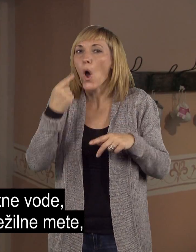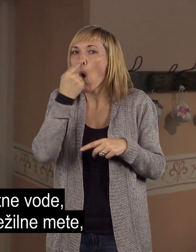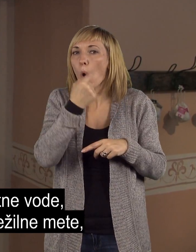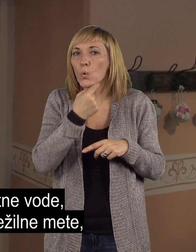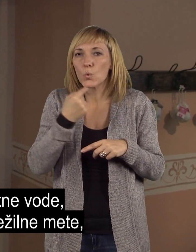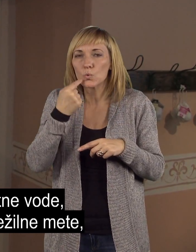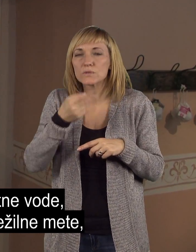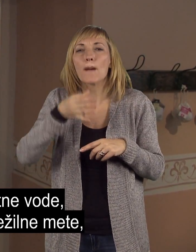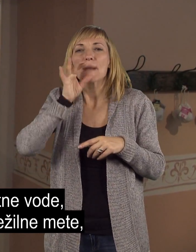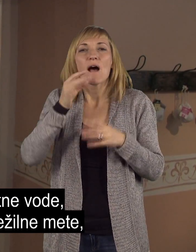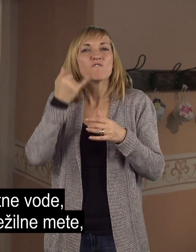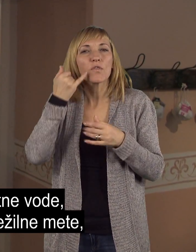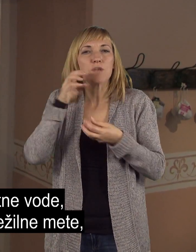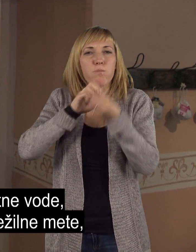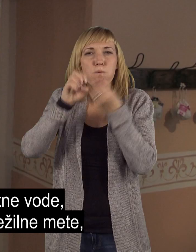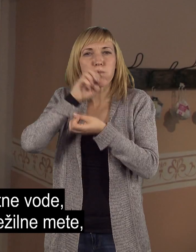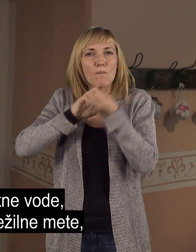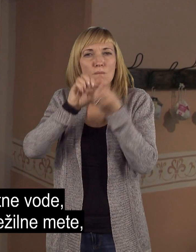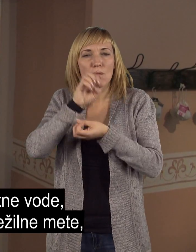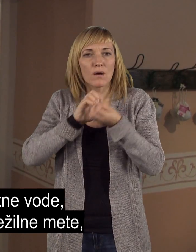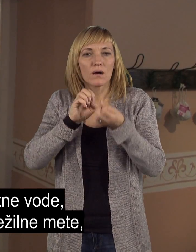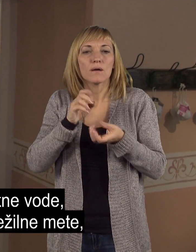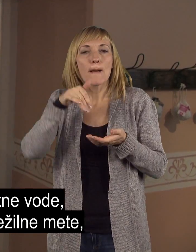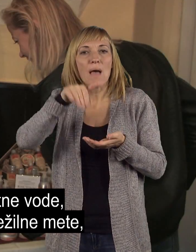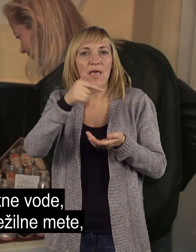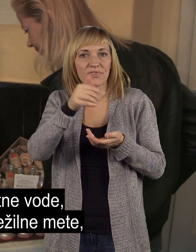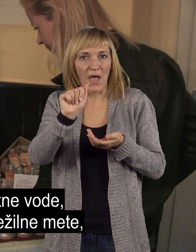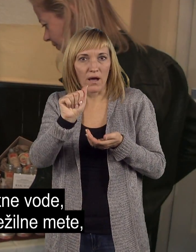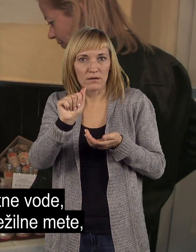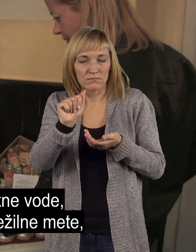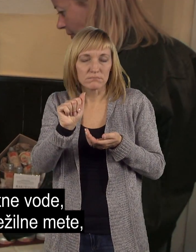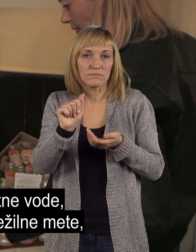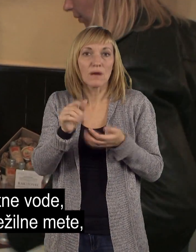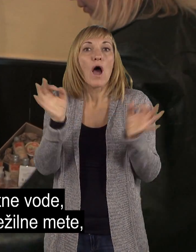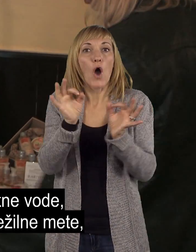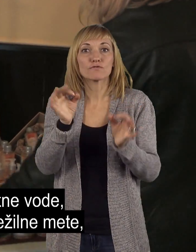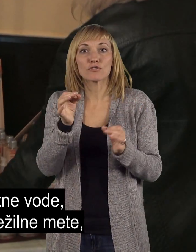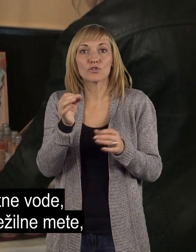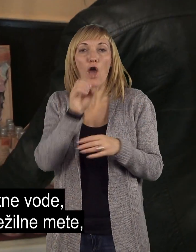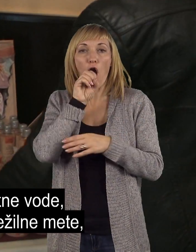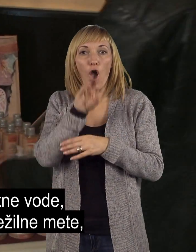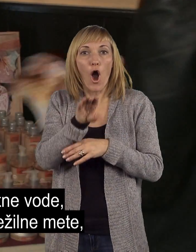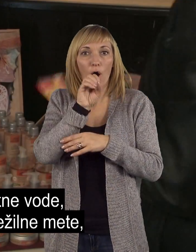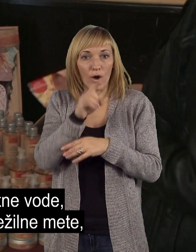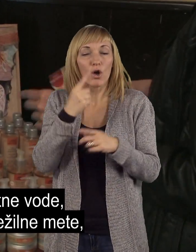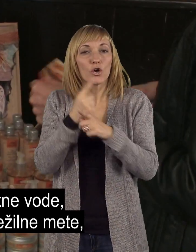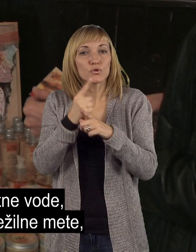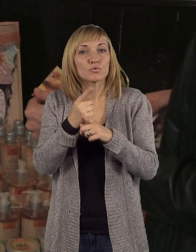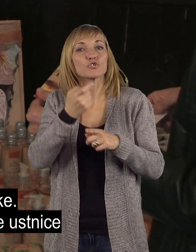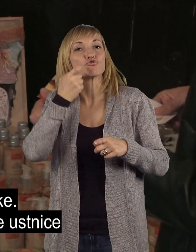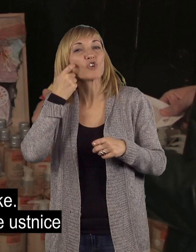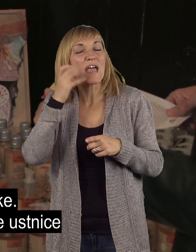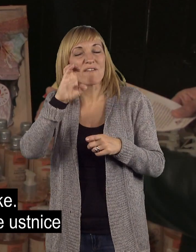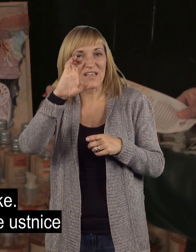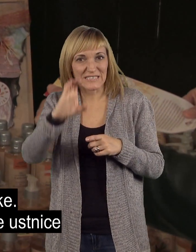zelo priporočljiva uporaba ustne vode. Ustna voda meta vsebuje poleg seveda osvežilne mete,